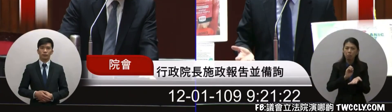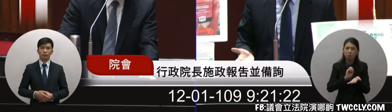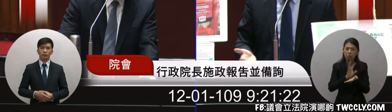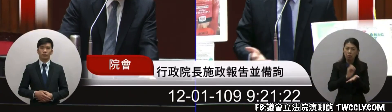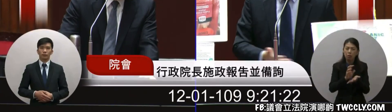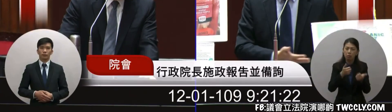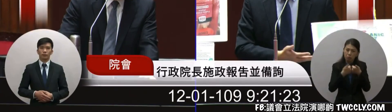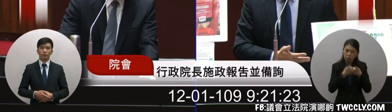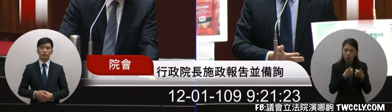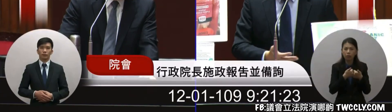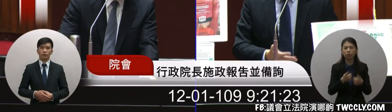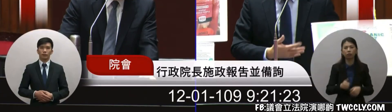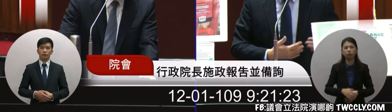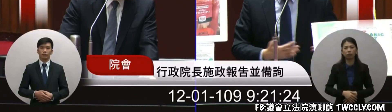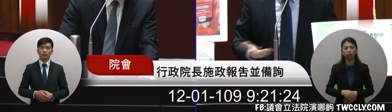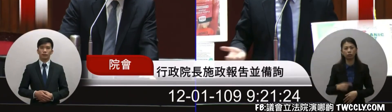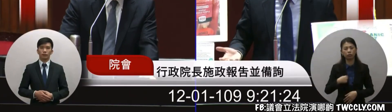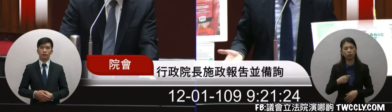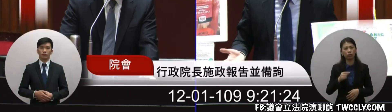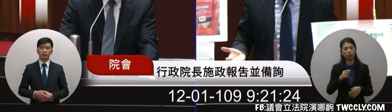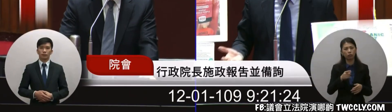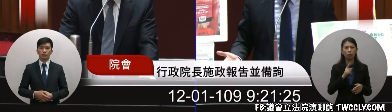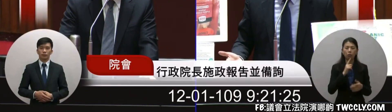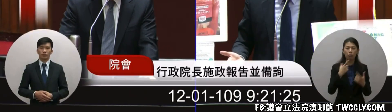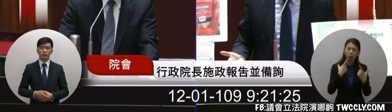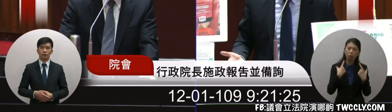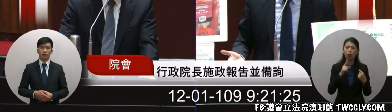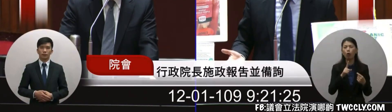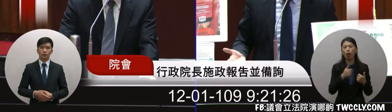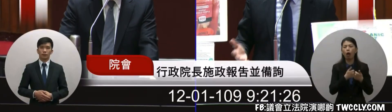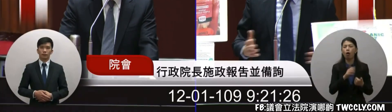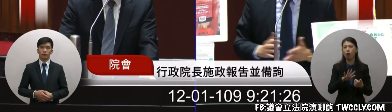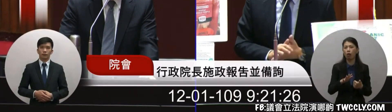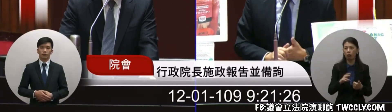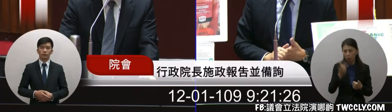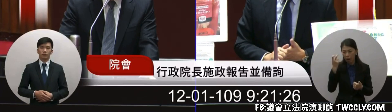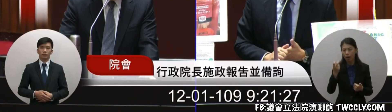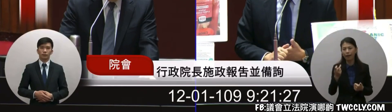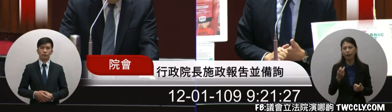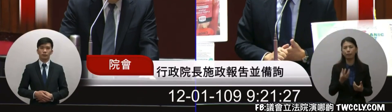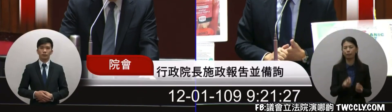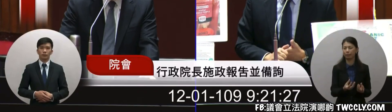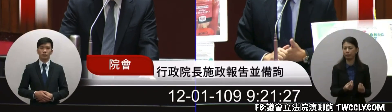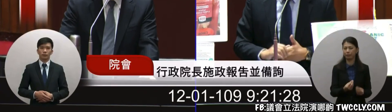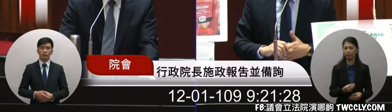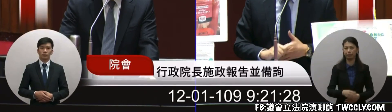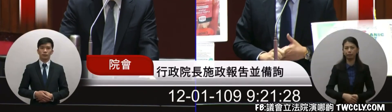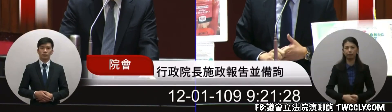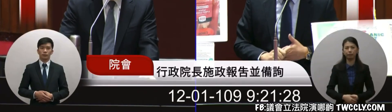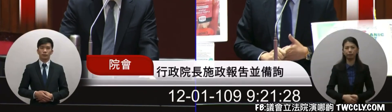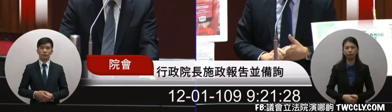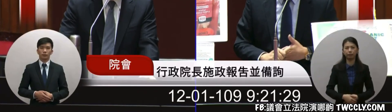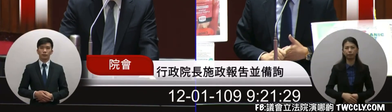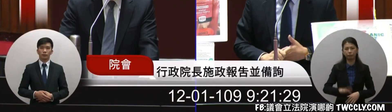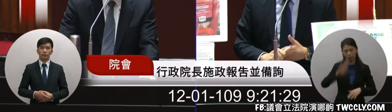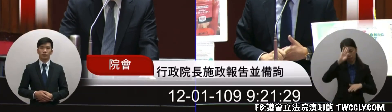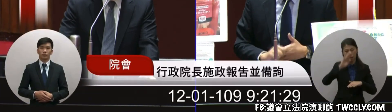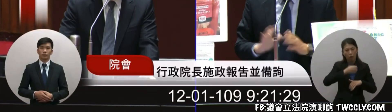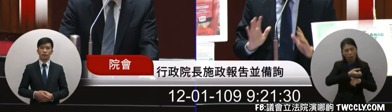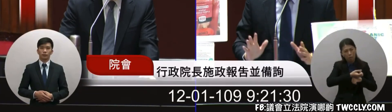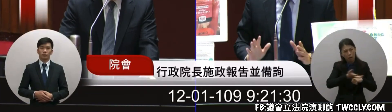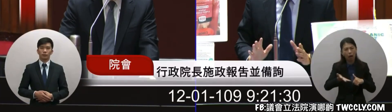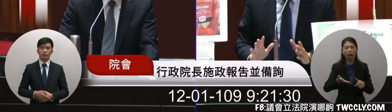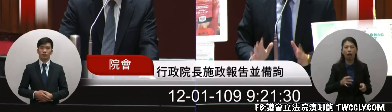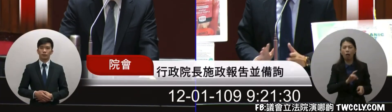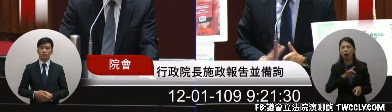会出包，就是说，哎，说我有开，结果后来都发现没开，所以我们当然是觉得说这是重要的。那疫情并不是一个非常好的理